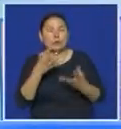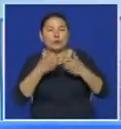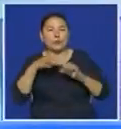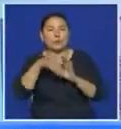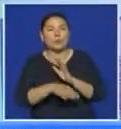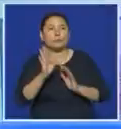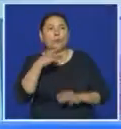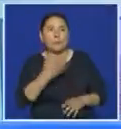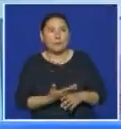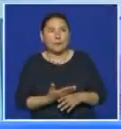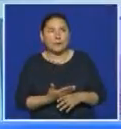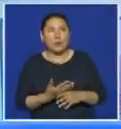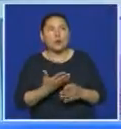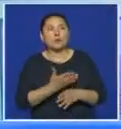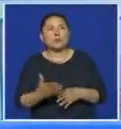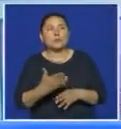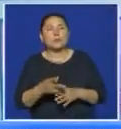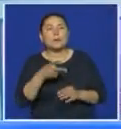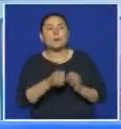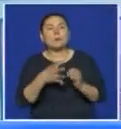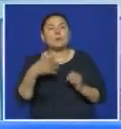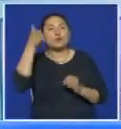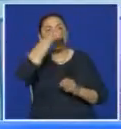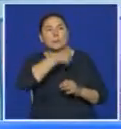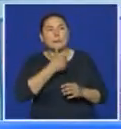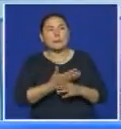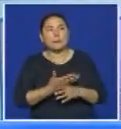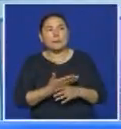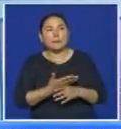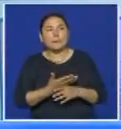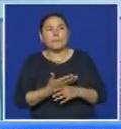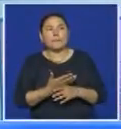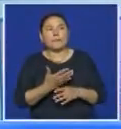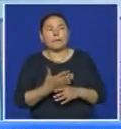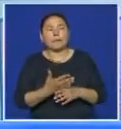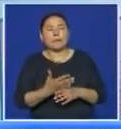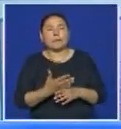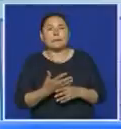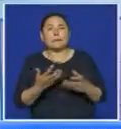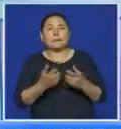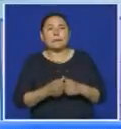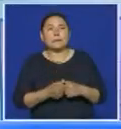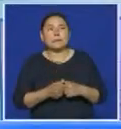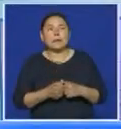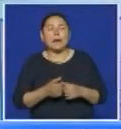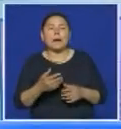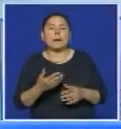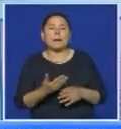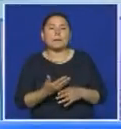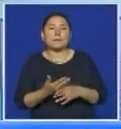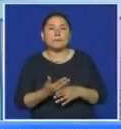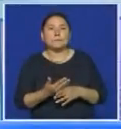арналған. Сосын 2015 жылы жаңа мұнайдың нарық кезеңіне түсуіне байланысты бұл консервацияға